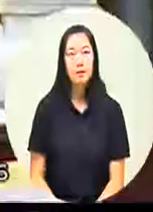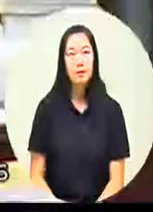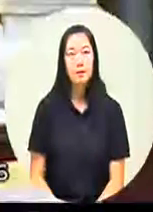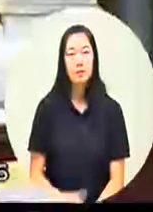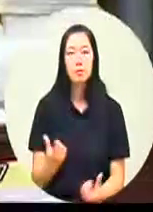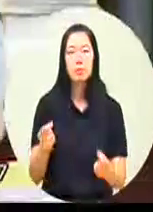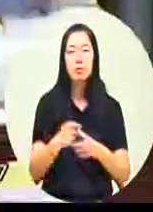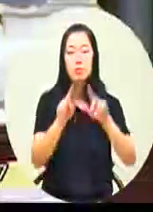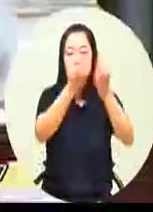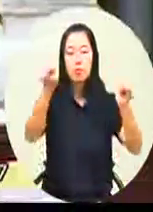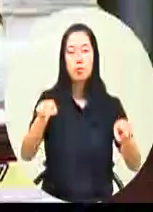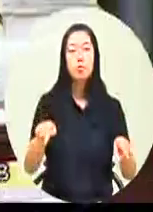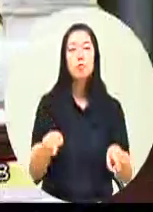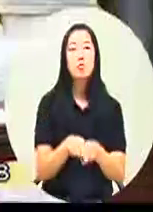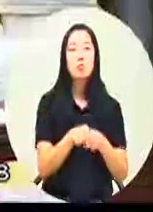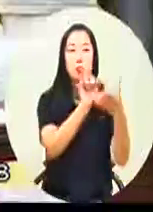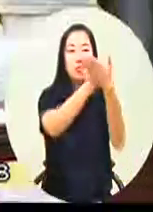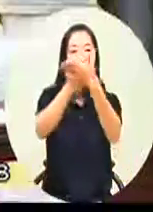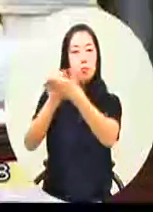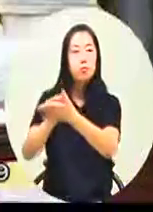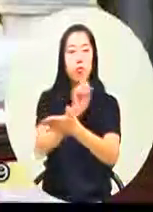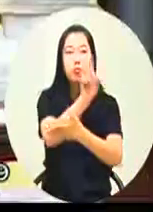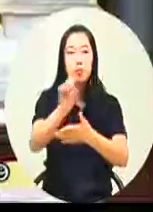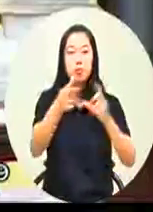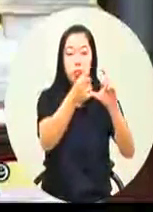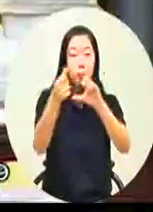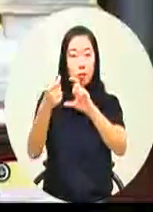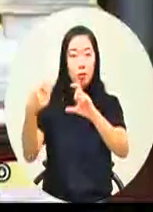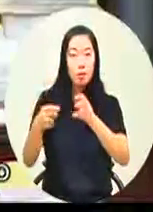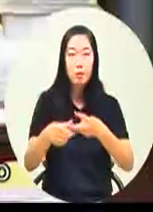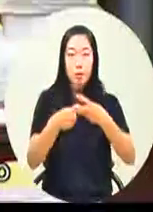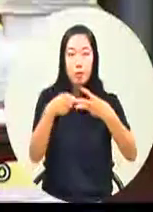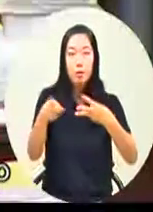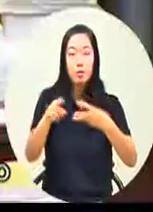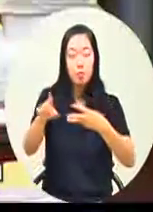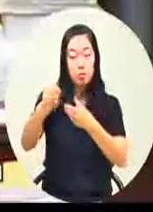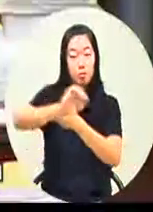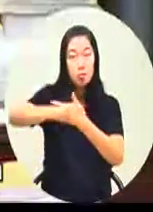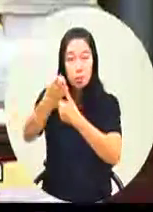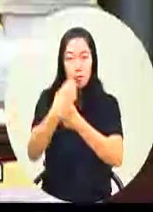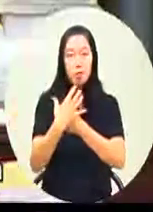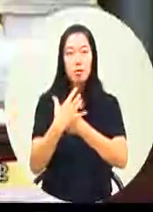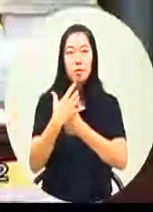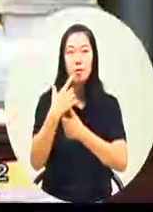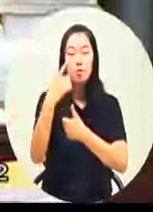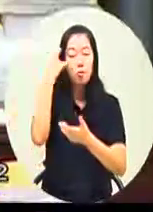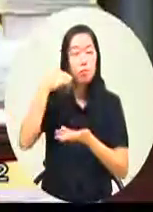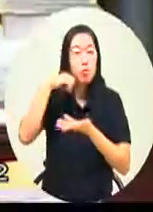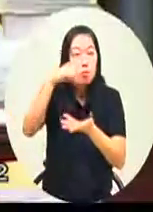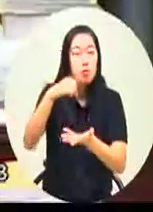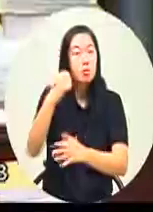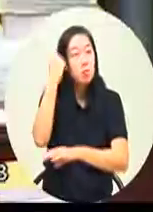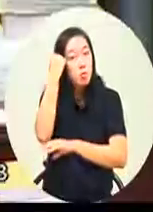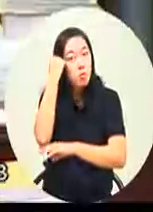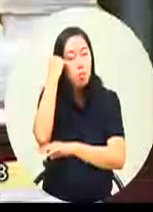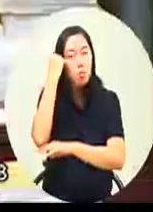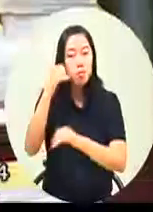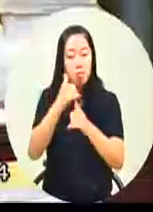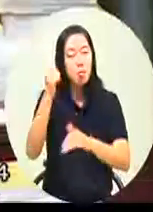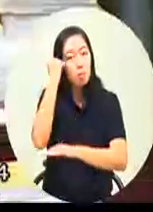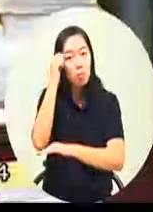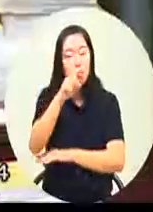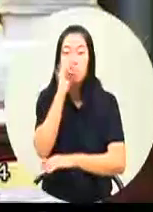表列几项是哪些区，第三个其他你可以你告诉我你要提供的民宿你有什么特殊